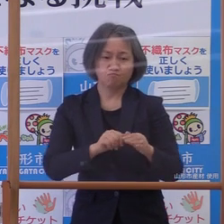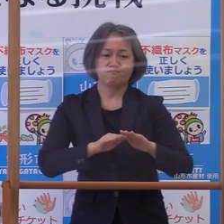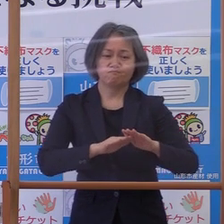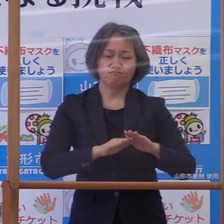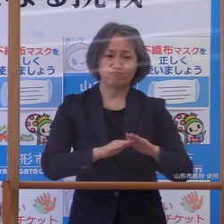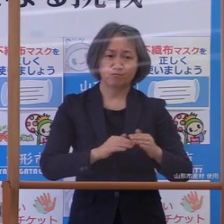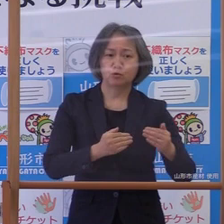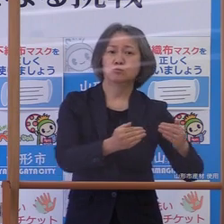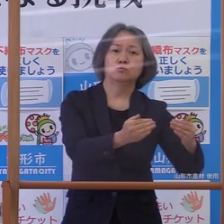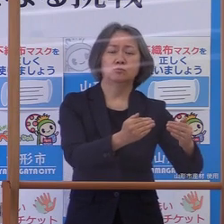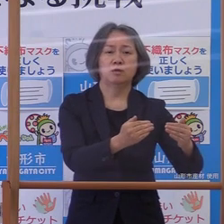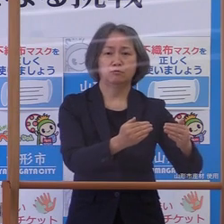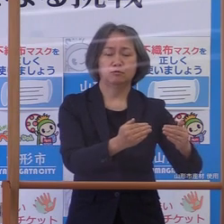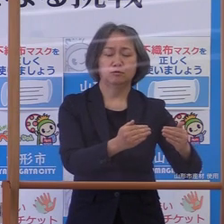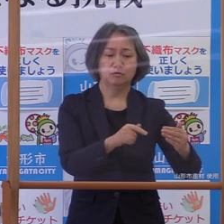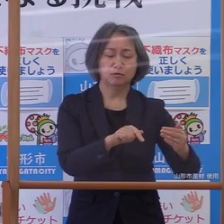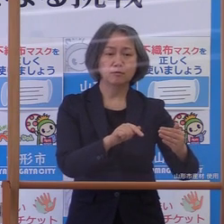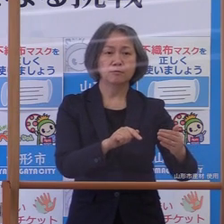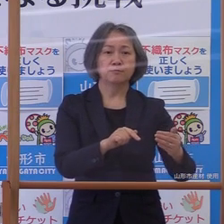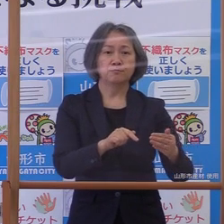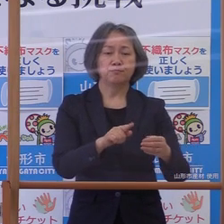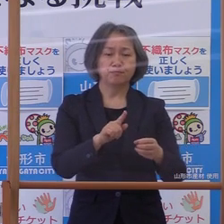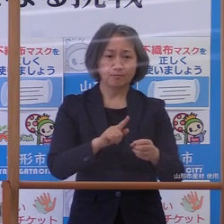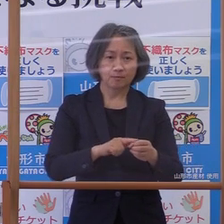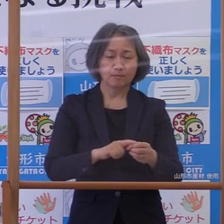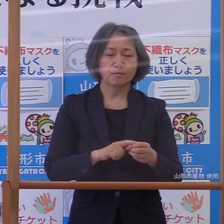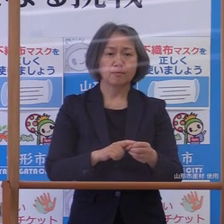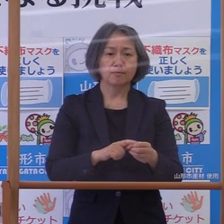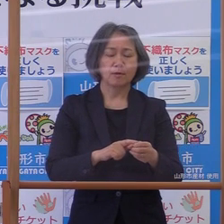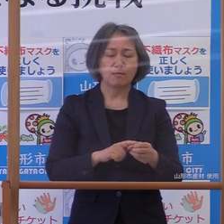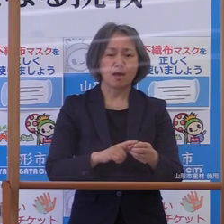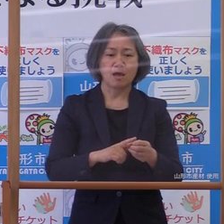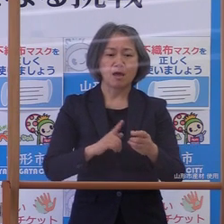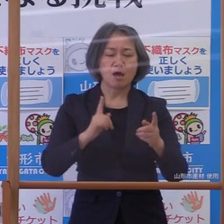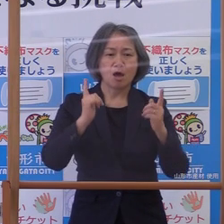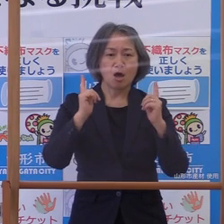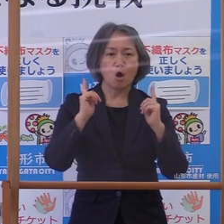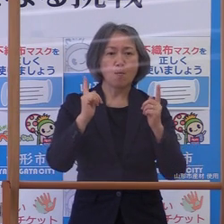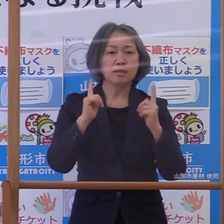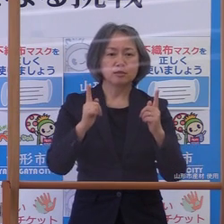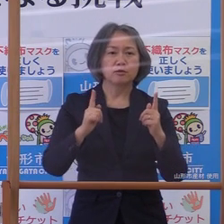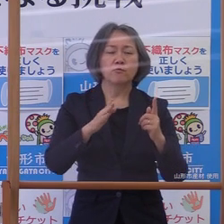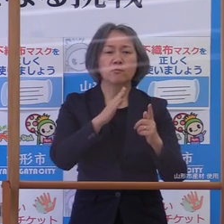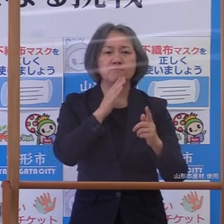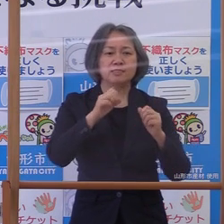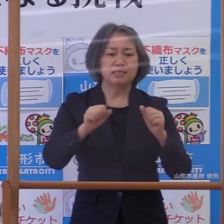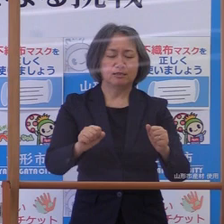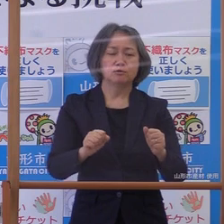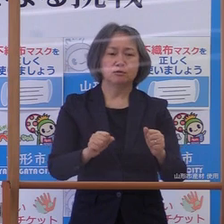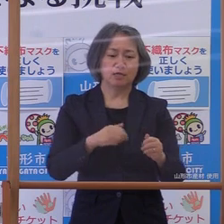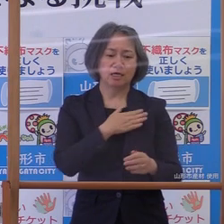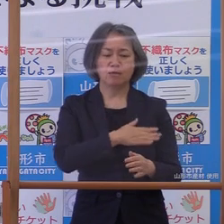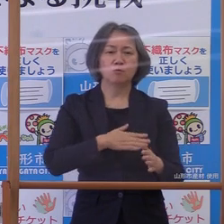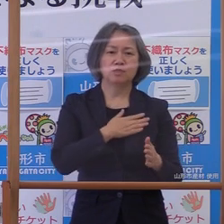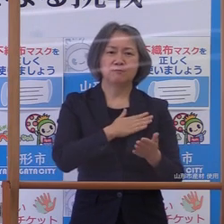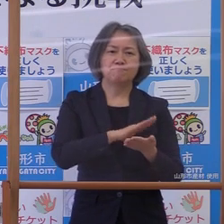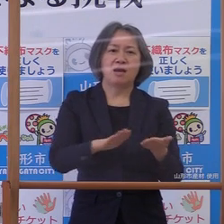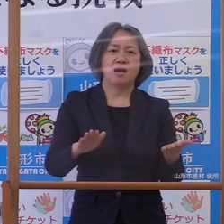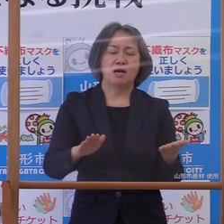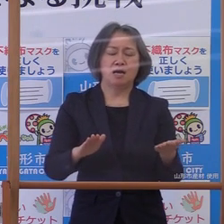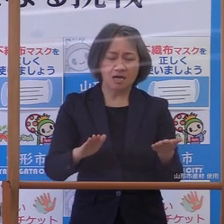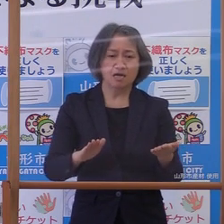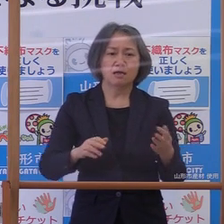あるわけですけれども、一つ祭りを行うことで気持ちをリフレッシュしてまた頑張っていこうと、そ